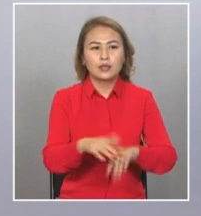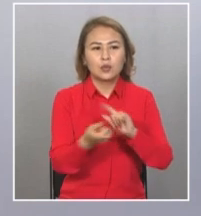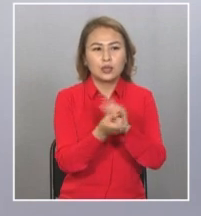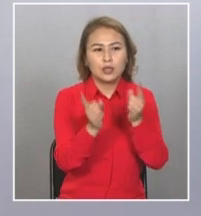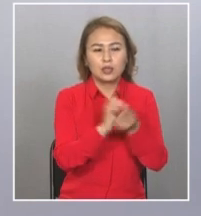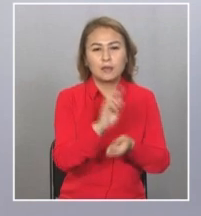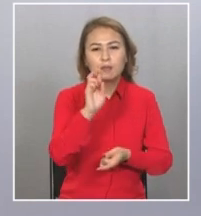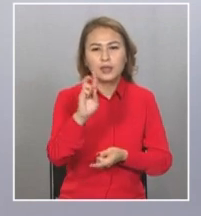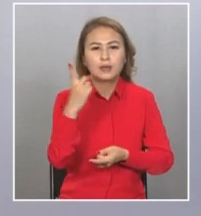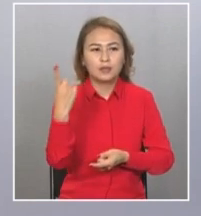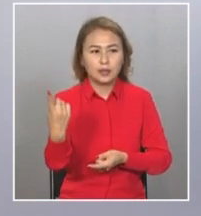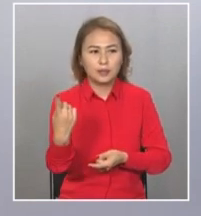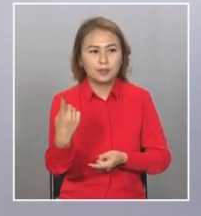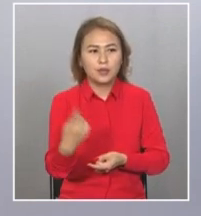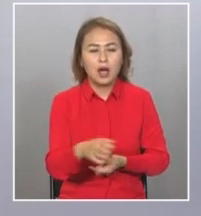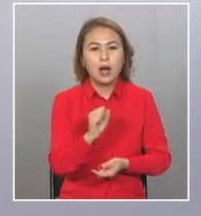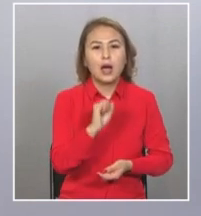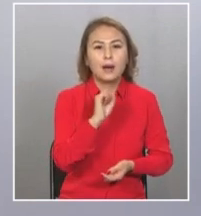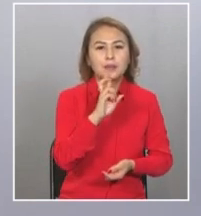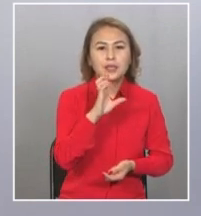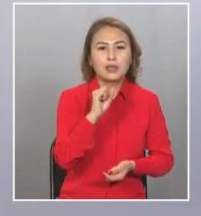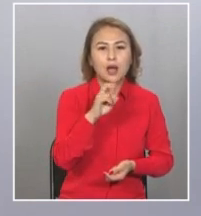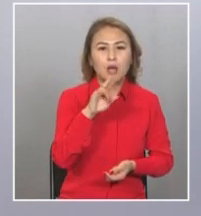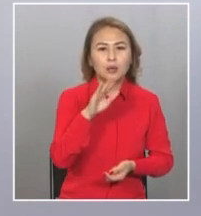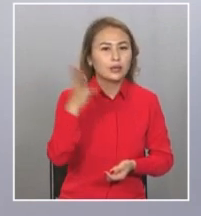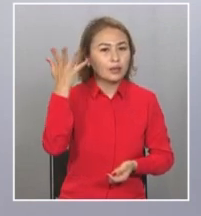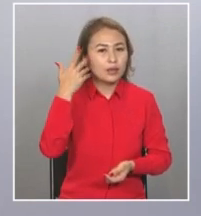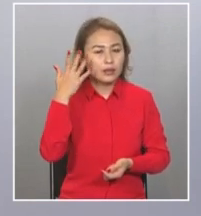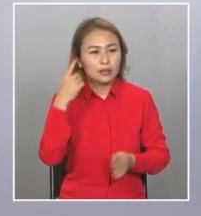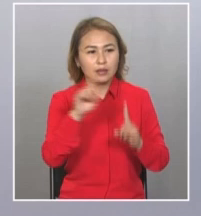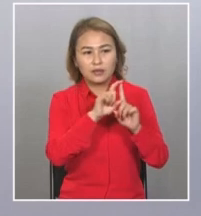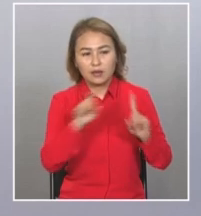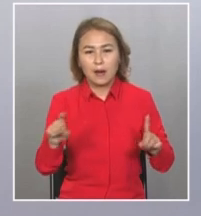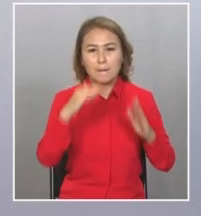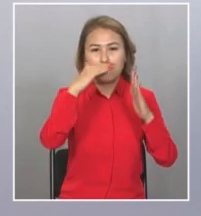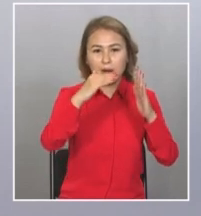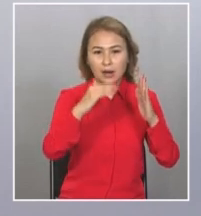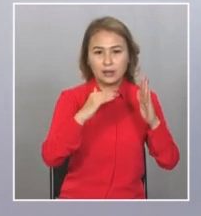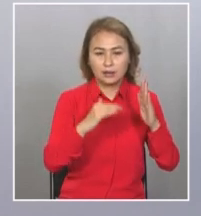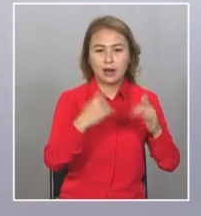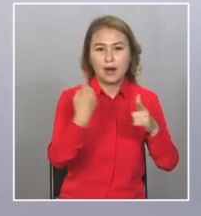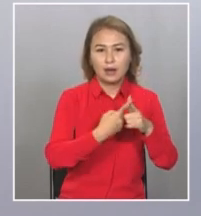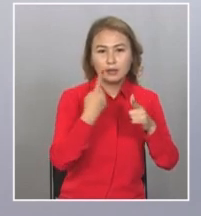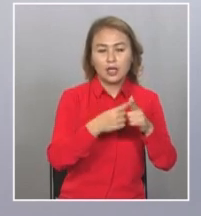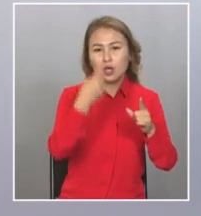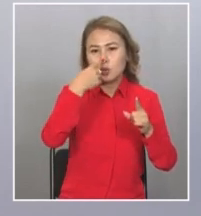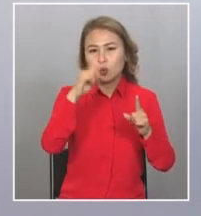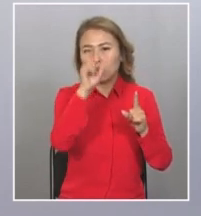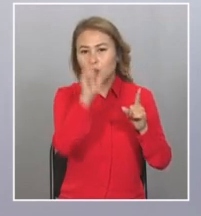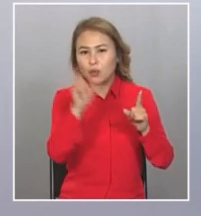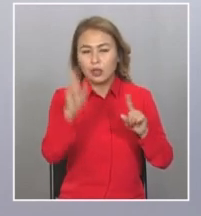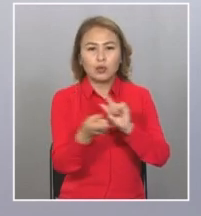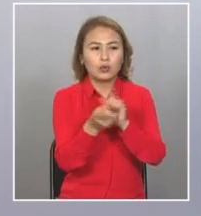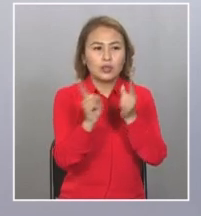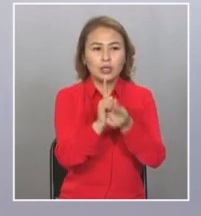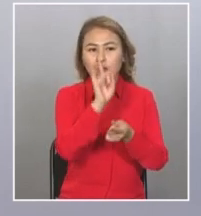ауысады. Ал абсолютті сілтеме кезінде ол бағанның аты да жол нөмірі де өзгермейді.